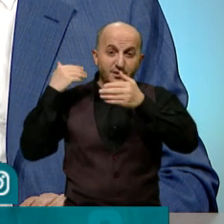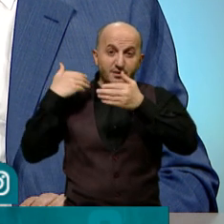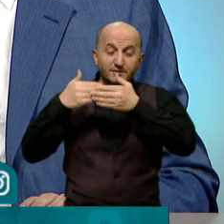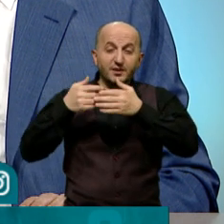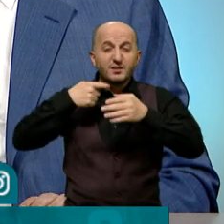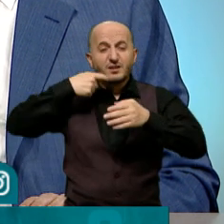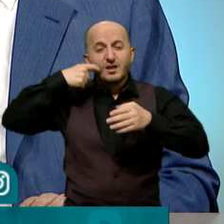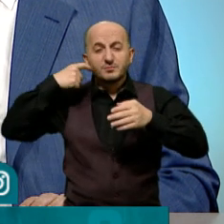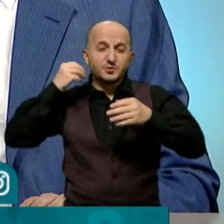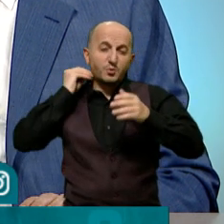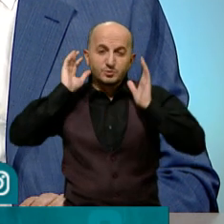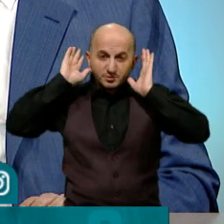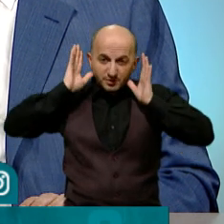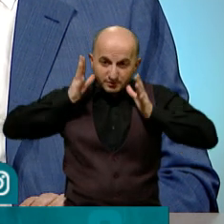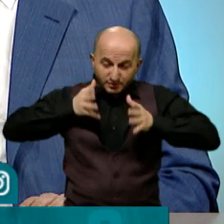namaz kılıyorum.